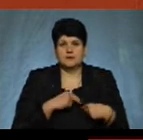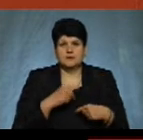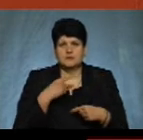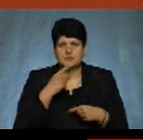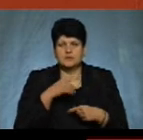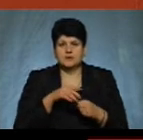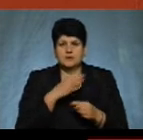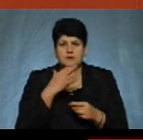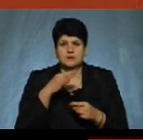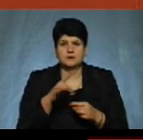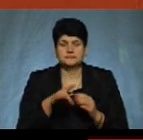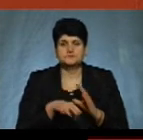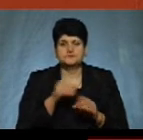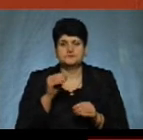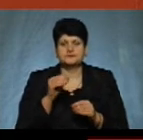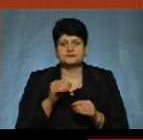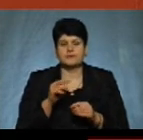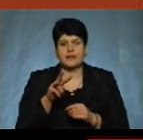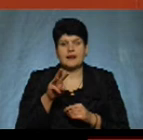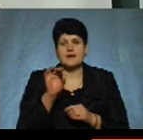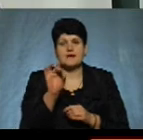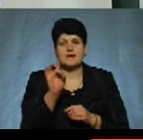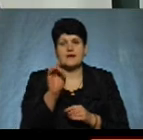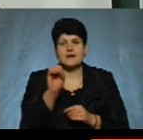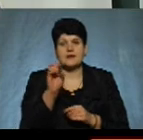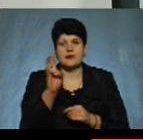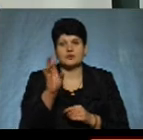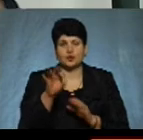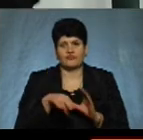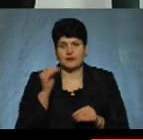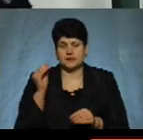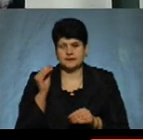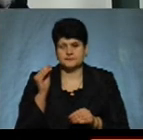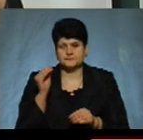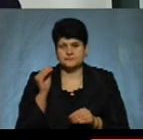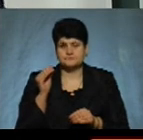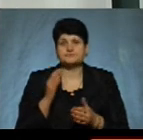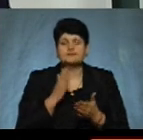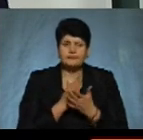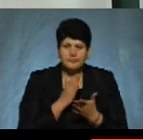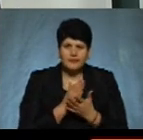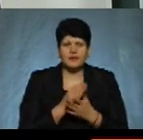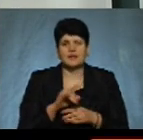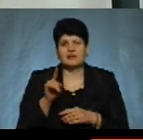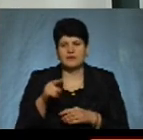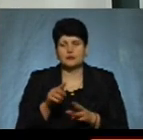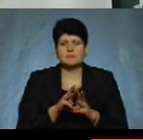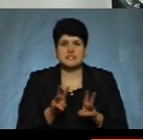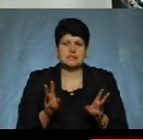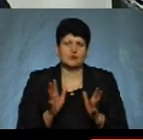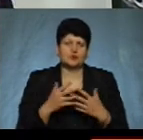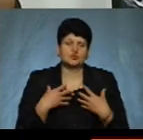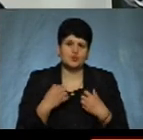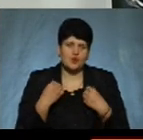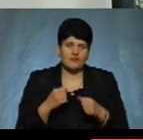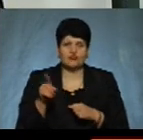обрали марку Рено. Дивіться, є відповідні вимоги Міністерства охорони здоров'я. Тобто